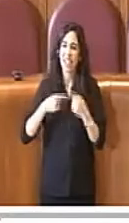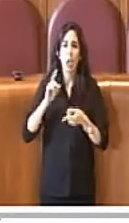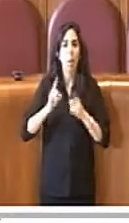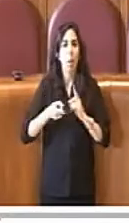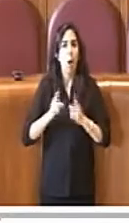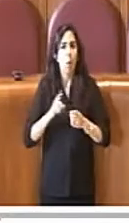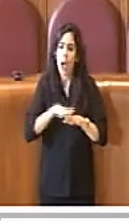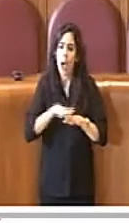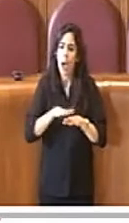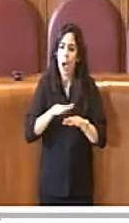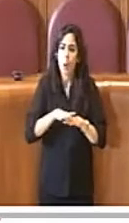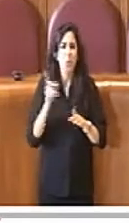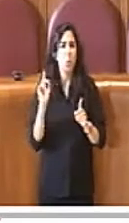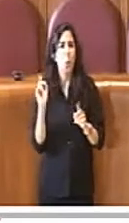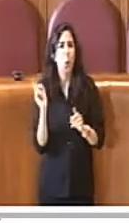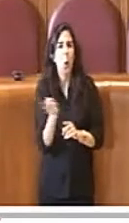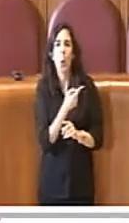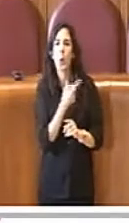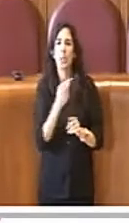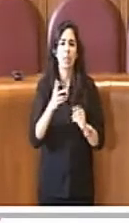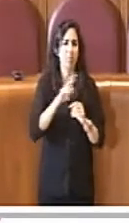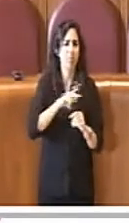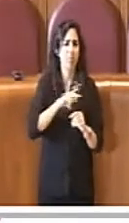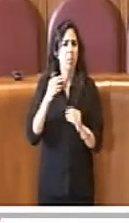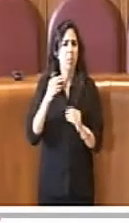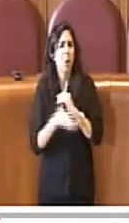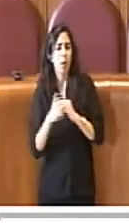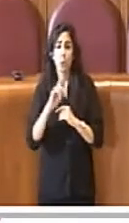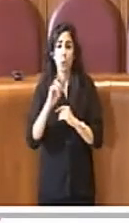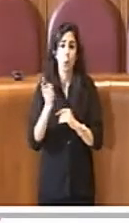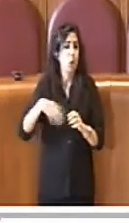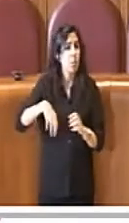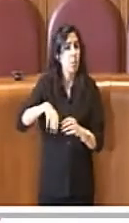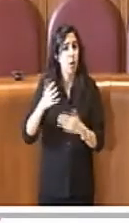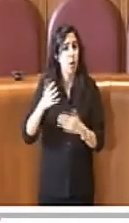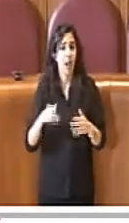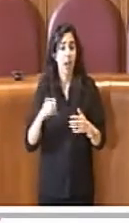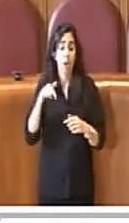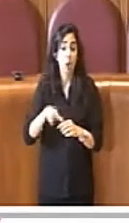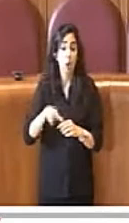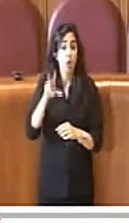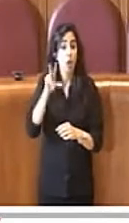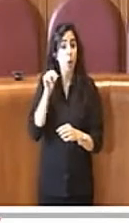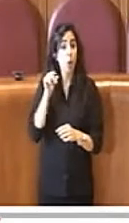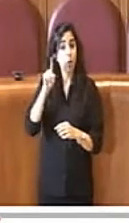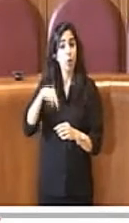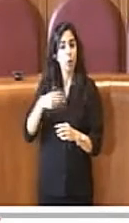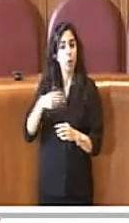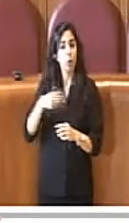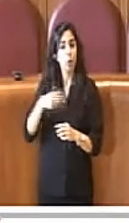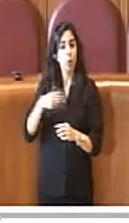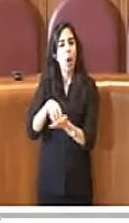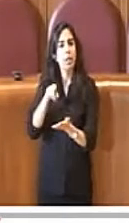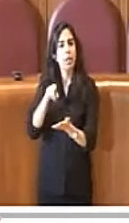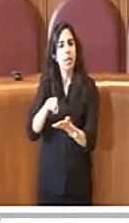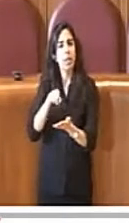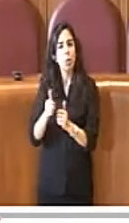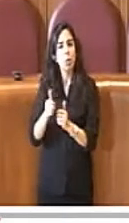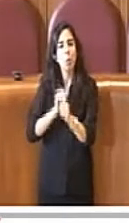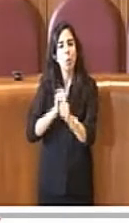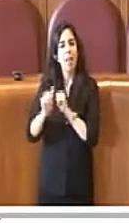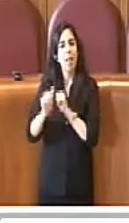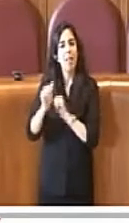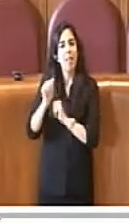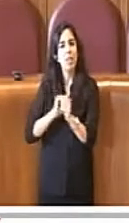ceti sociali. Ed oggi è universalmente riconosciuto il contributo alla prevenzione della degenerazione psicofisica